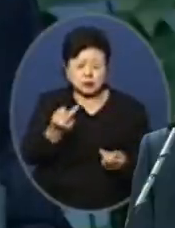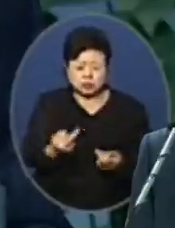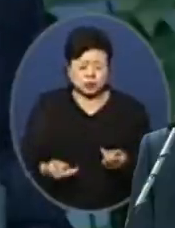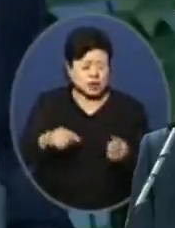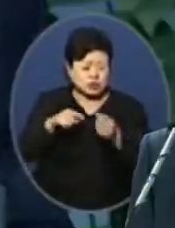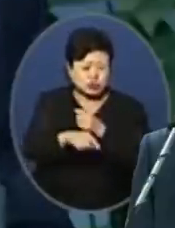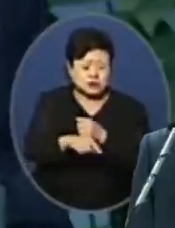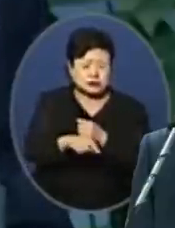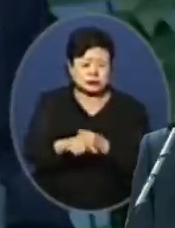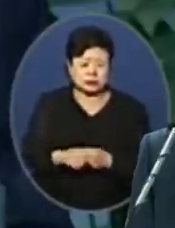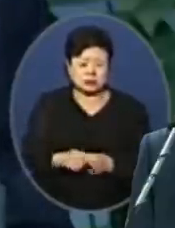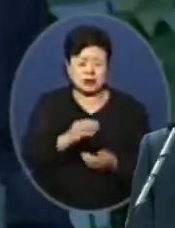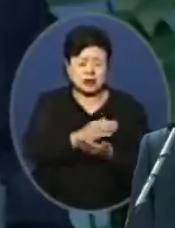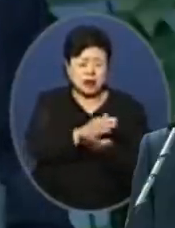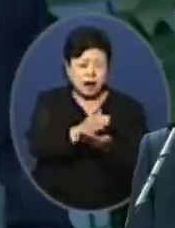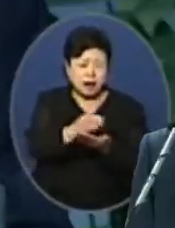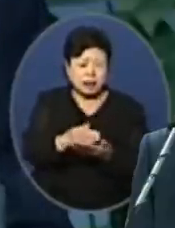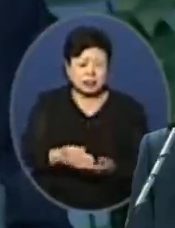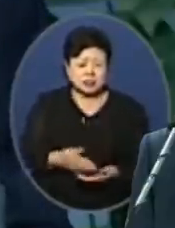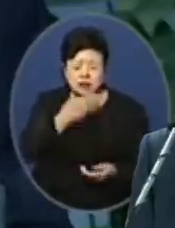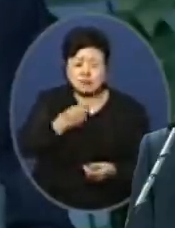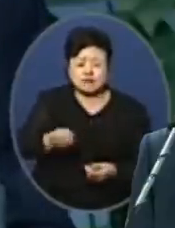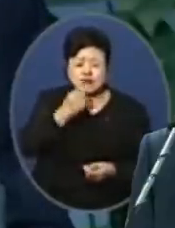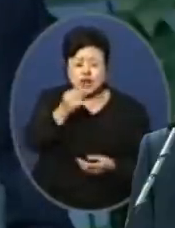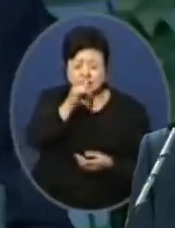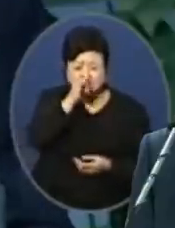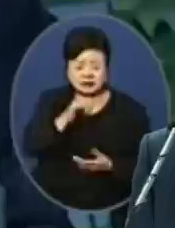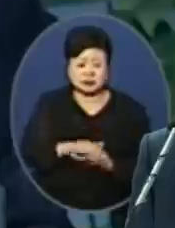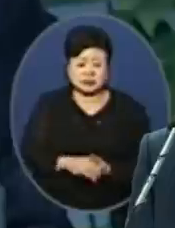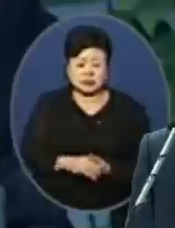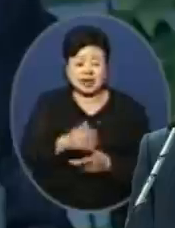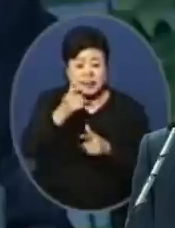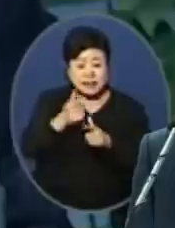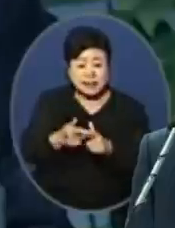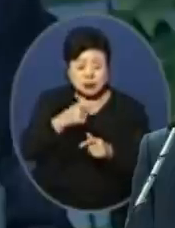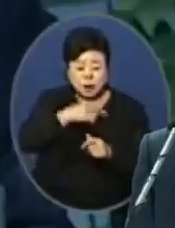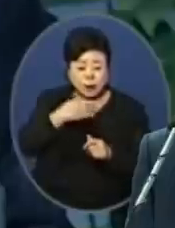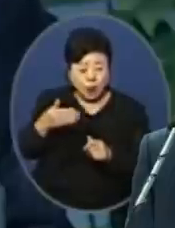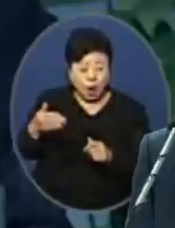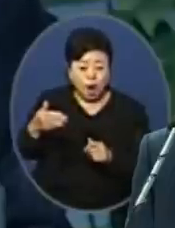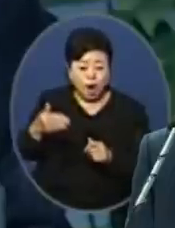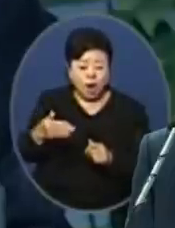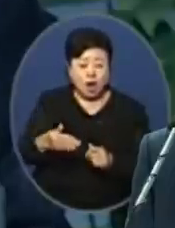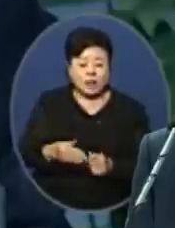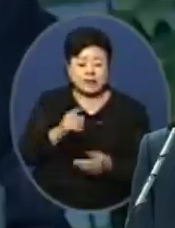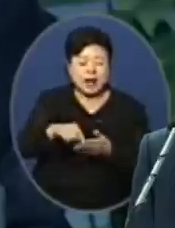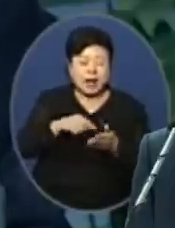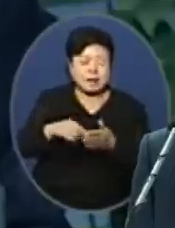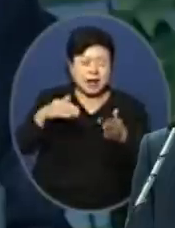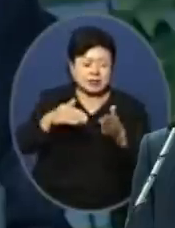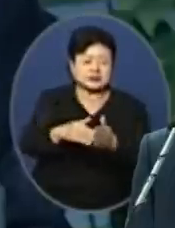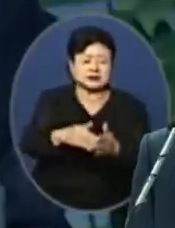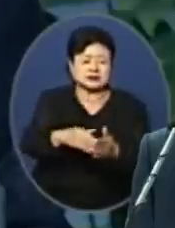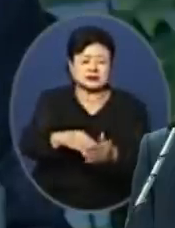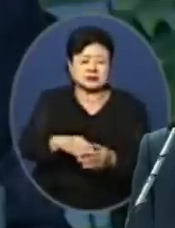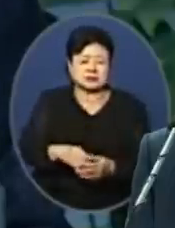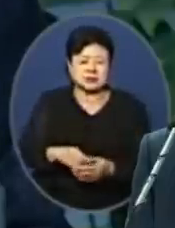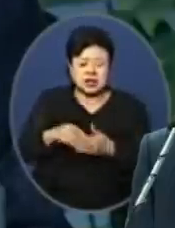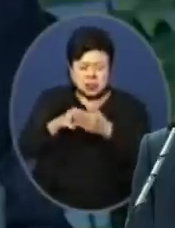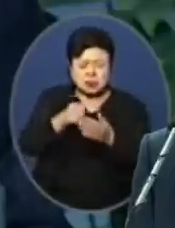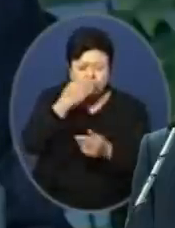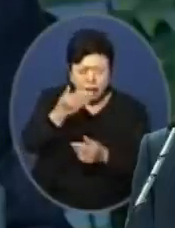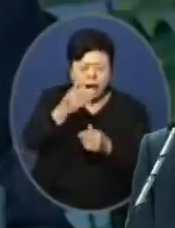역사가 일어나고 온갖 불행이 다 있었는데 이것을 예수님의 보혈이 다 극복할 수 있게 만들어주는 것입니다.